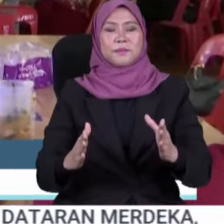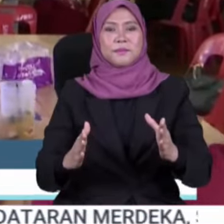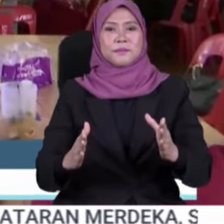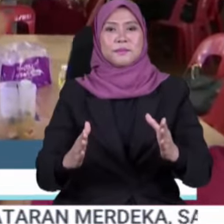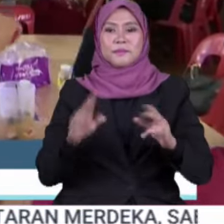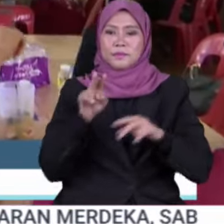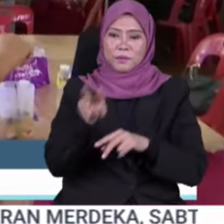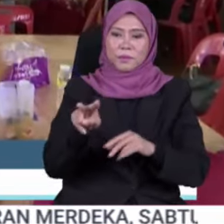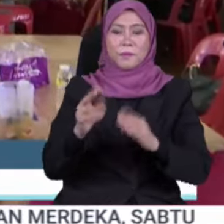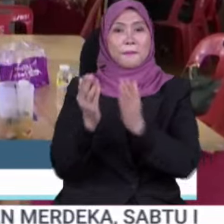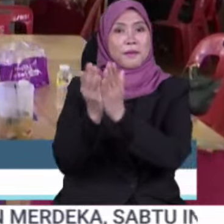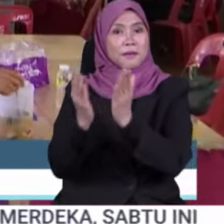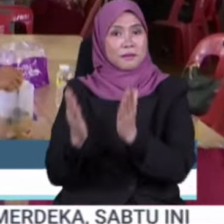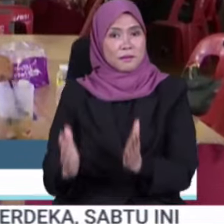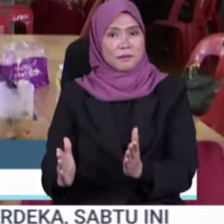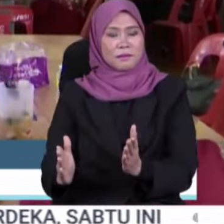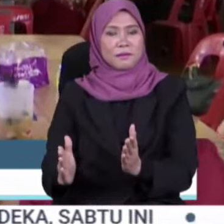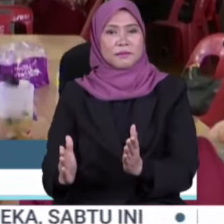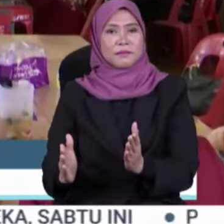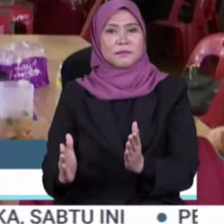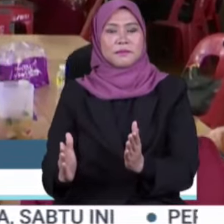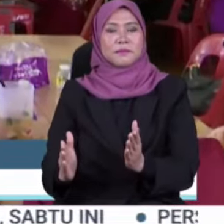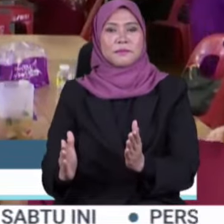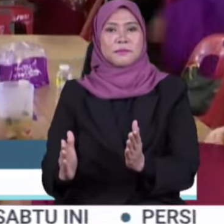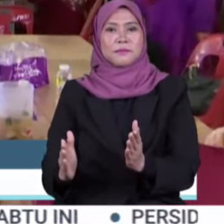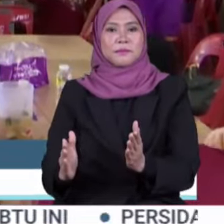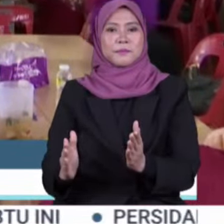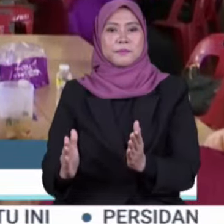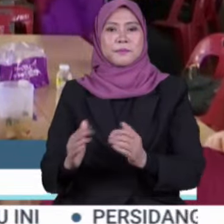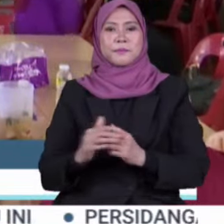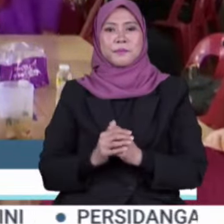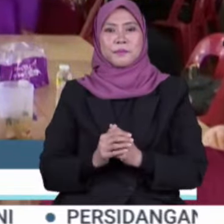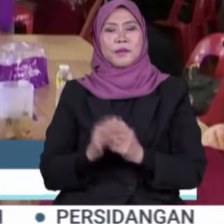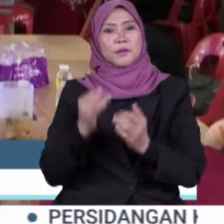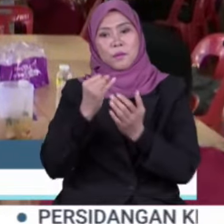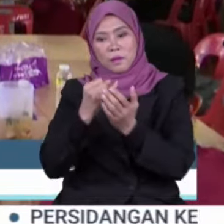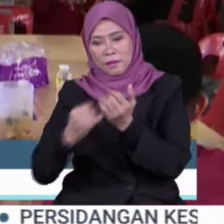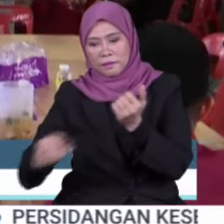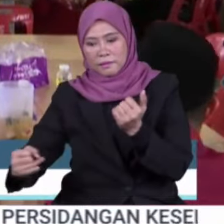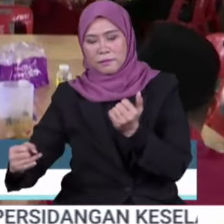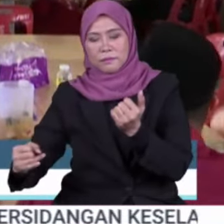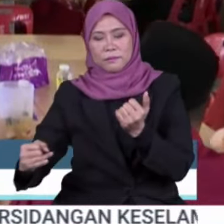melihat anak budik kita menjadi atau lahir sebagai